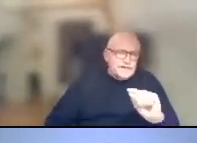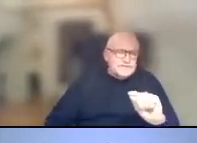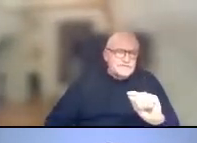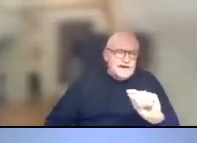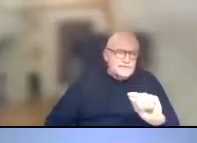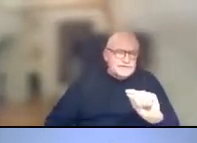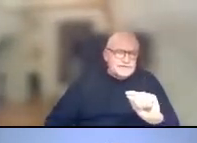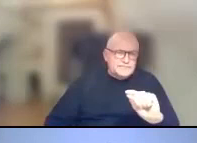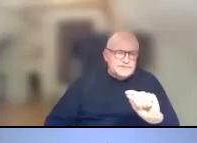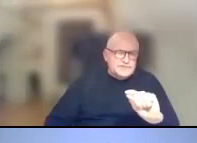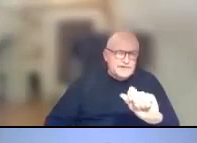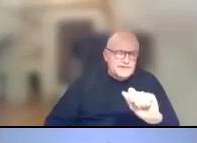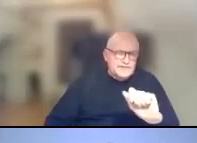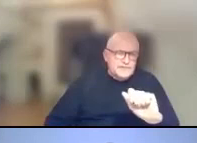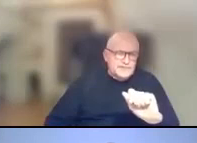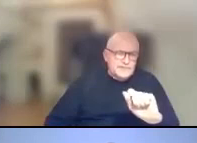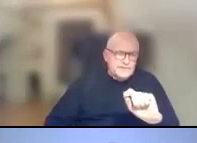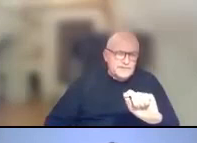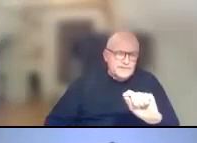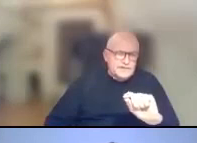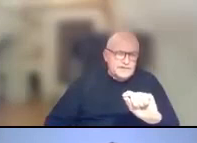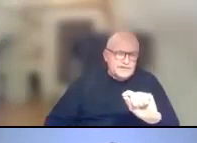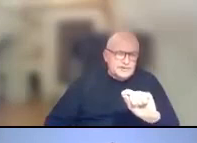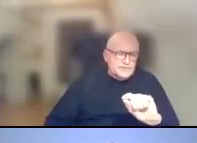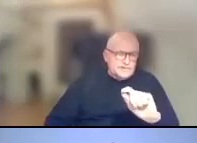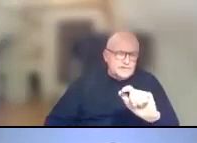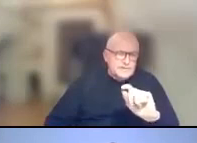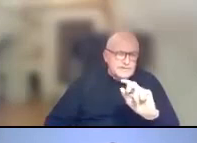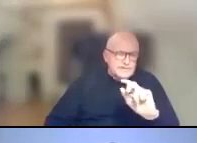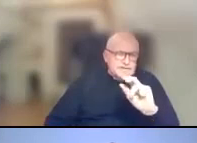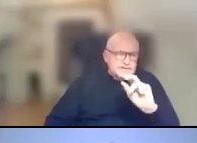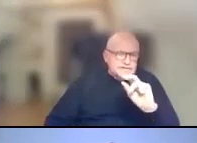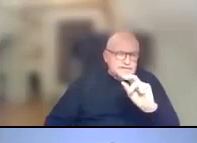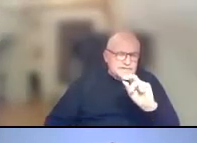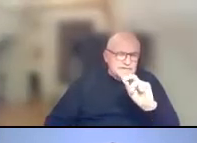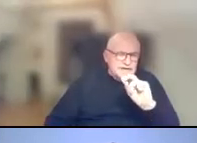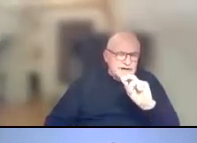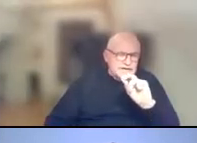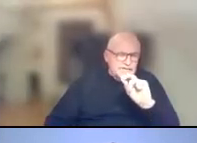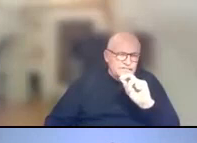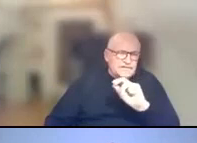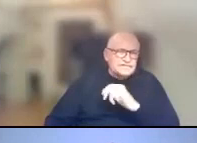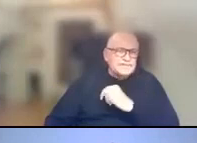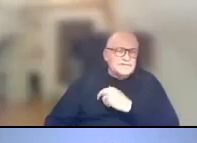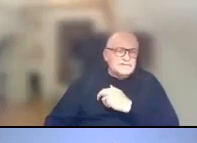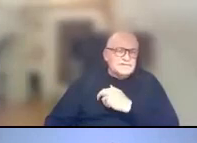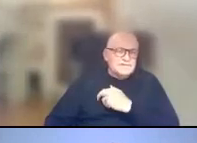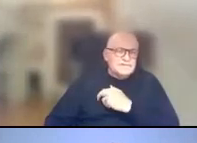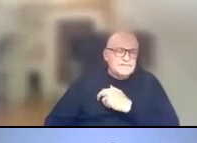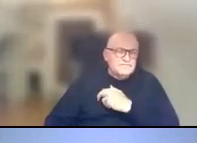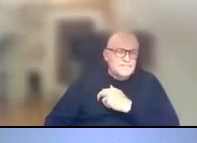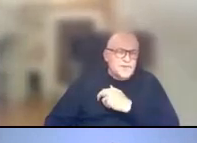diese permissive Arbeitsatmosphäre, von der ich hier spreche, ist ein